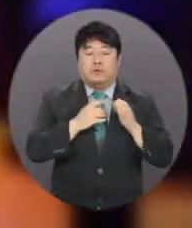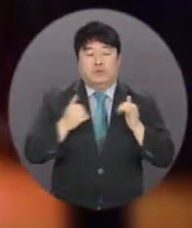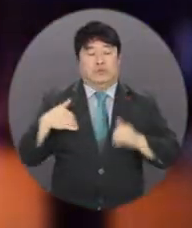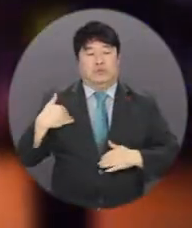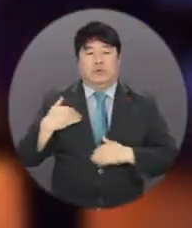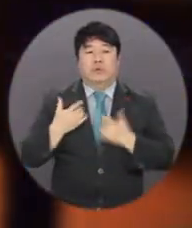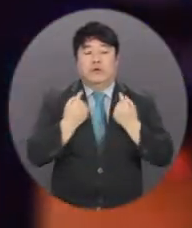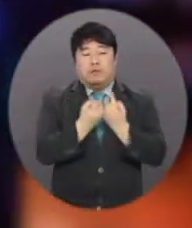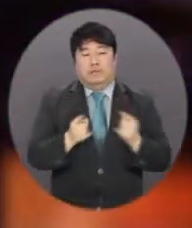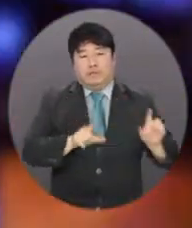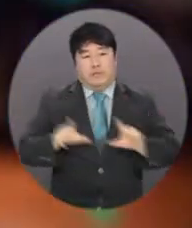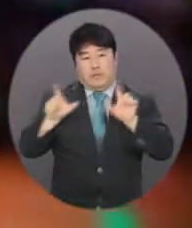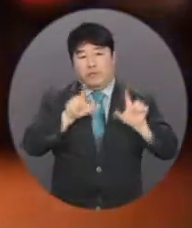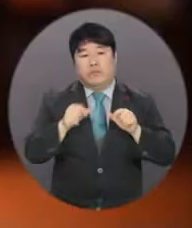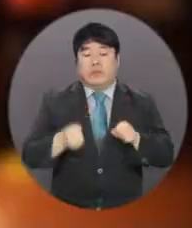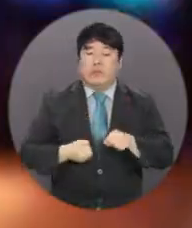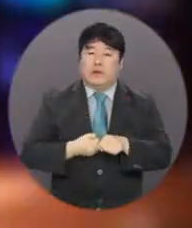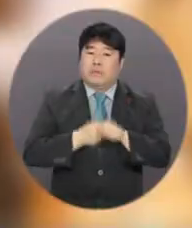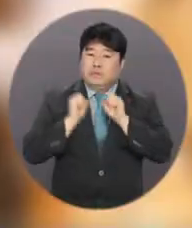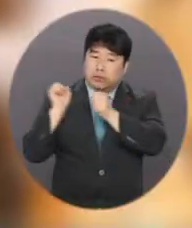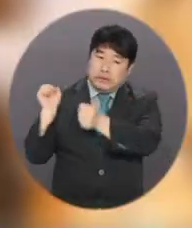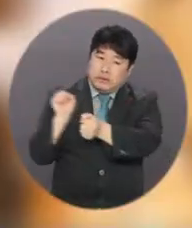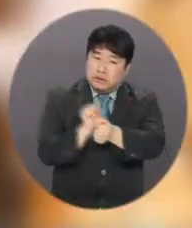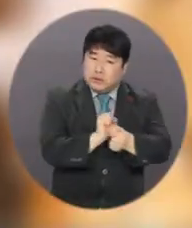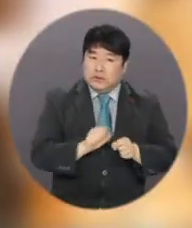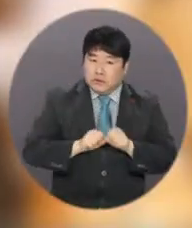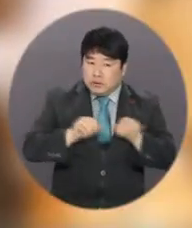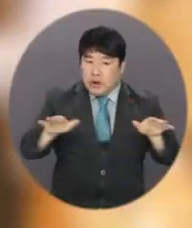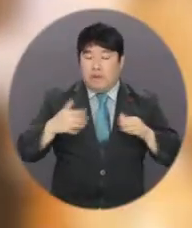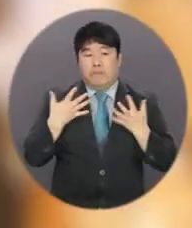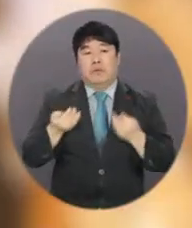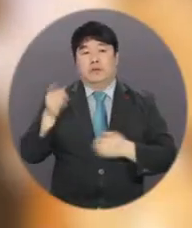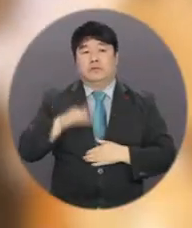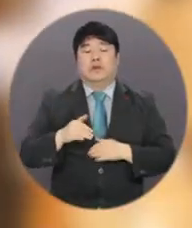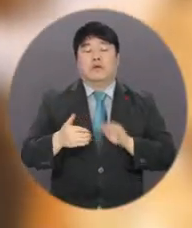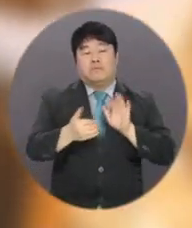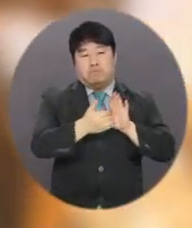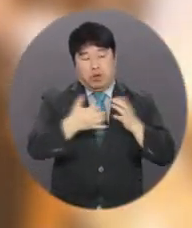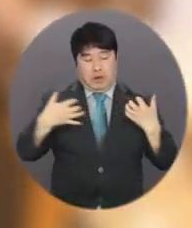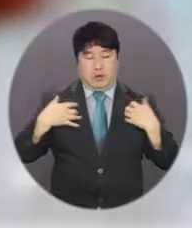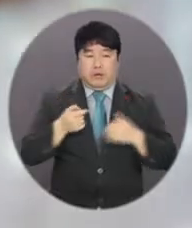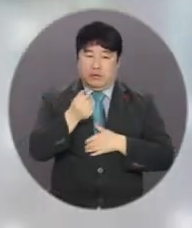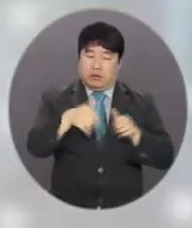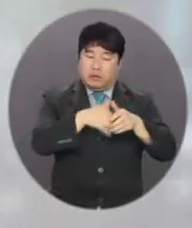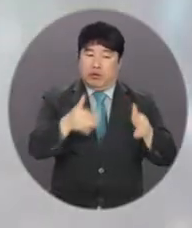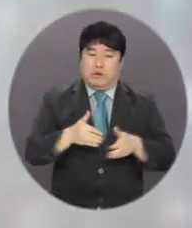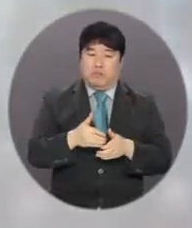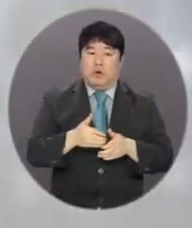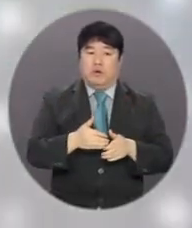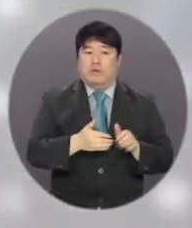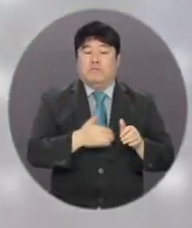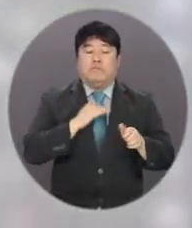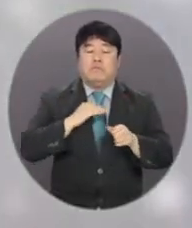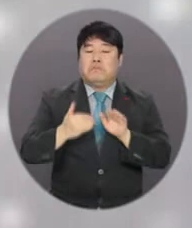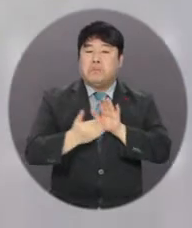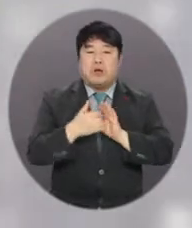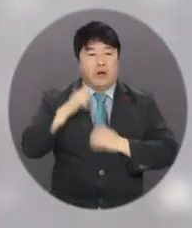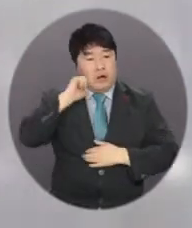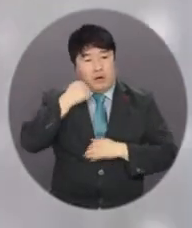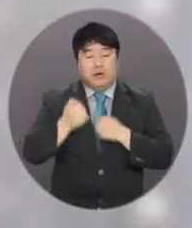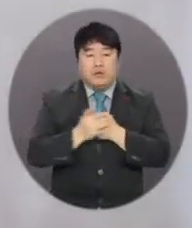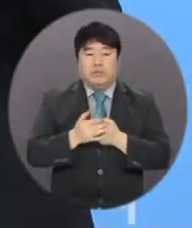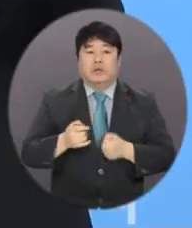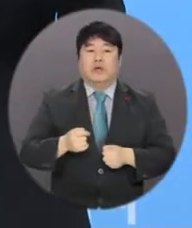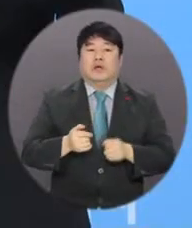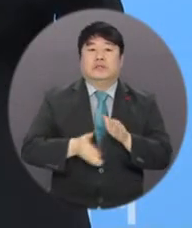하다 전염된 사례가 많다는 건데 방역당국도 소모임을 제한하기는 어렵다 보니 시민들에게 자제해줄 것만 호소하고 있는